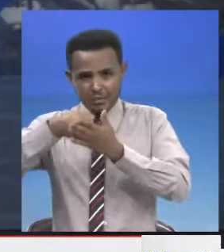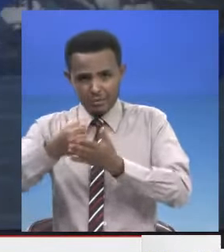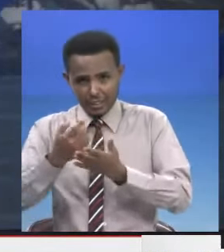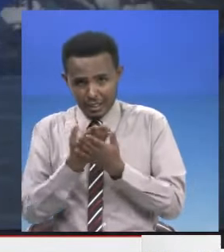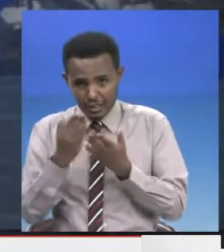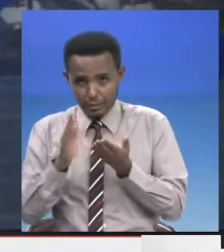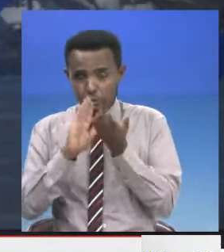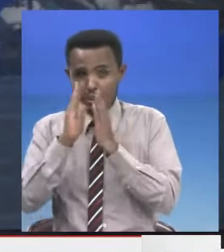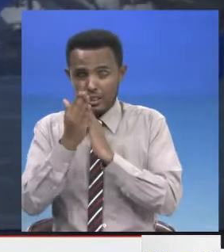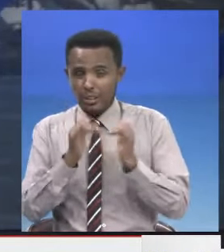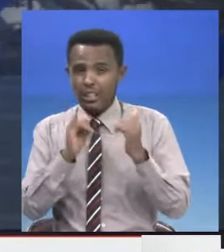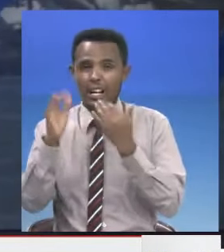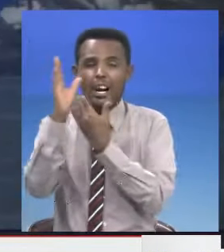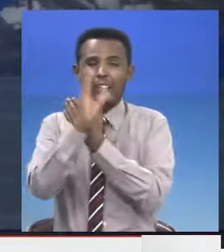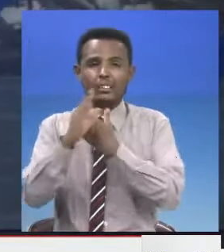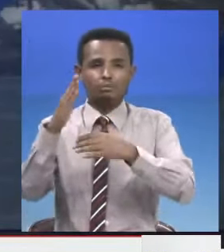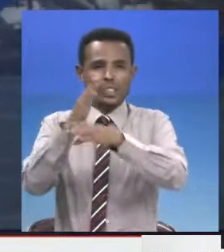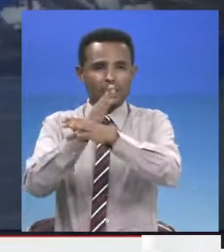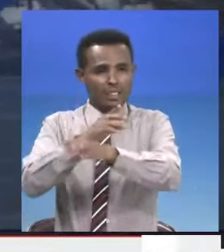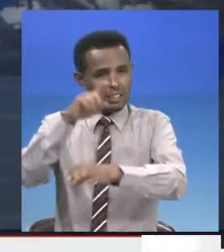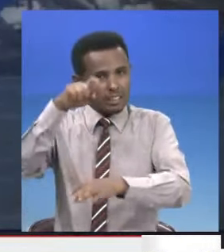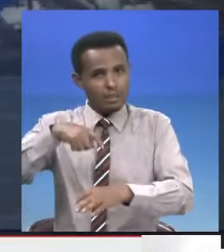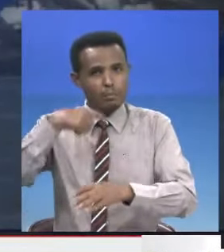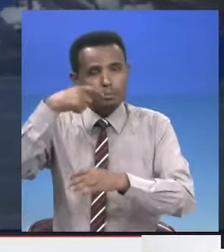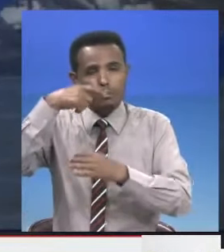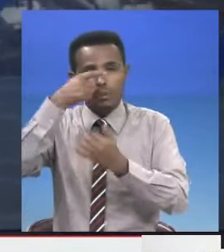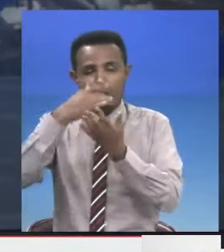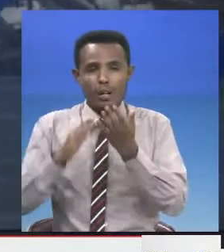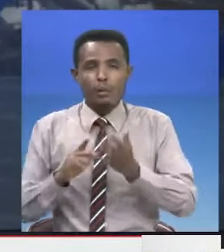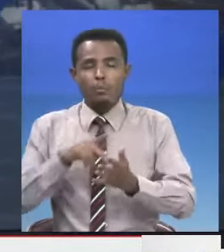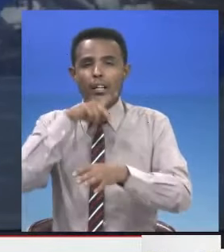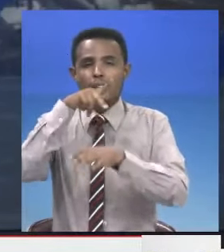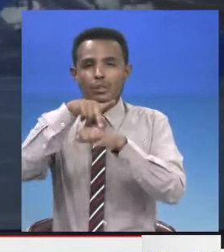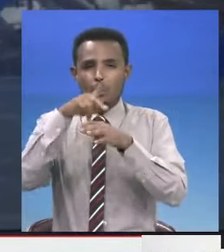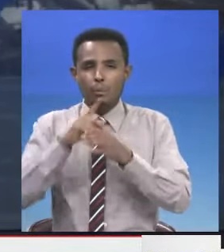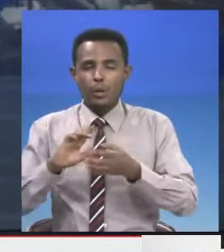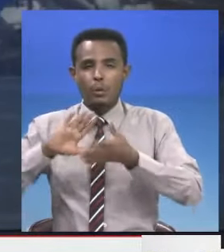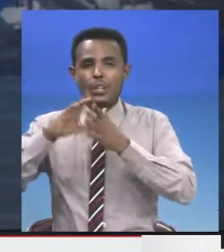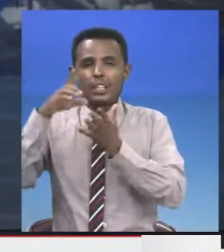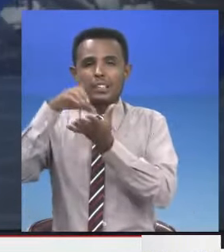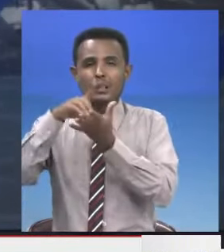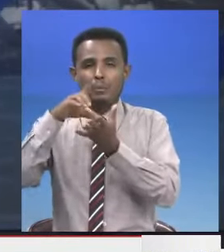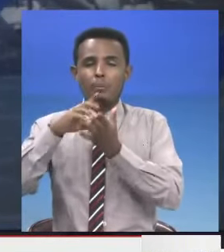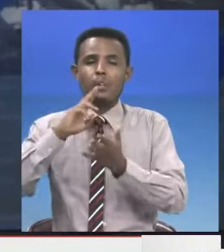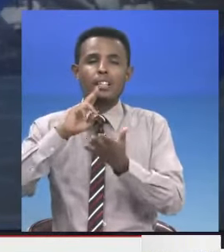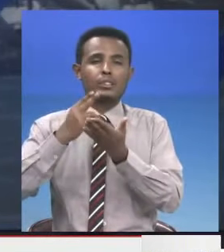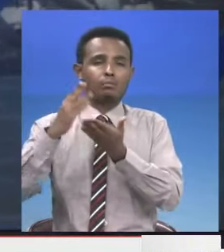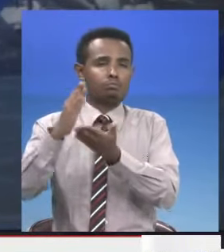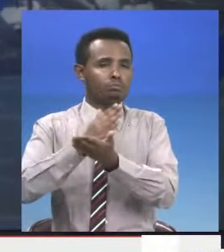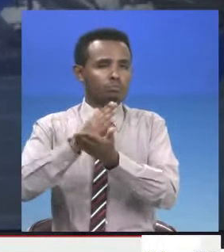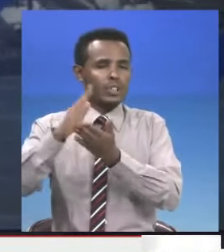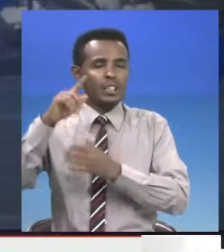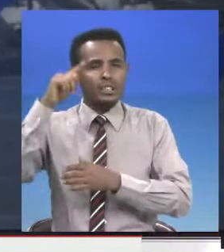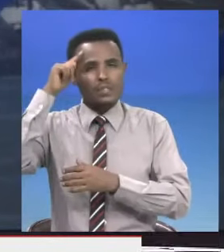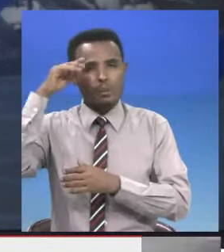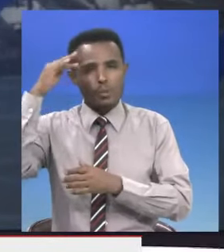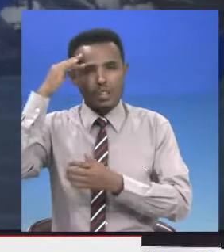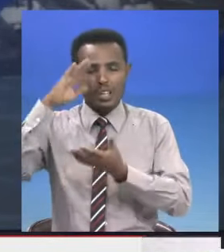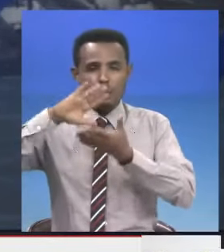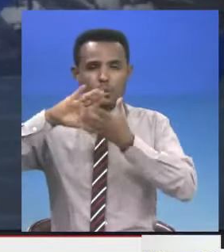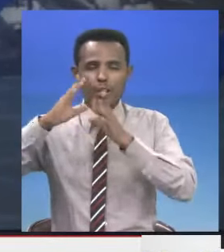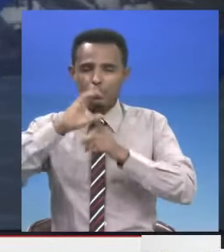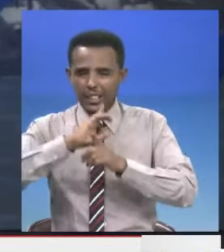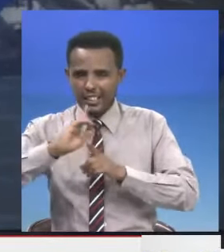በአንድነት ማረጋገጥ ይኖርብናል ብለዋል። ፓርቲው በጎንደር ከተማ ያካሄደው ህዝባዊ መድረክ በተመለከተ መረጃ ሊያደርሰን ዘጋቢያችን ተስፋ ሞላ ከጎንደር